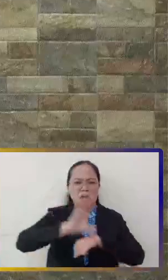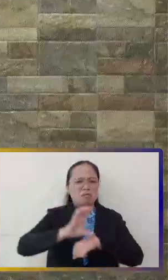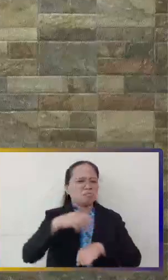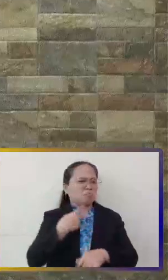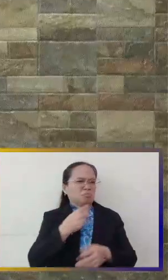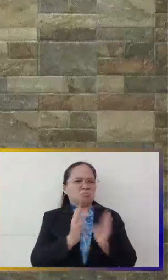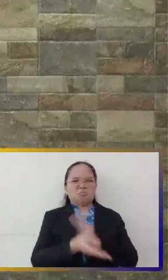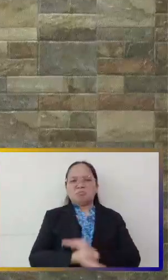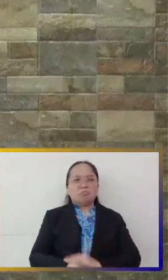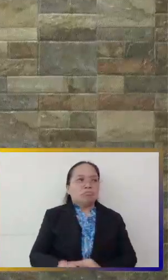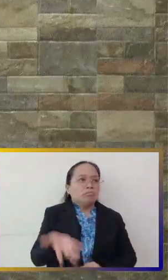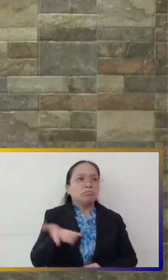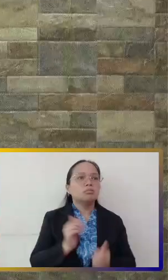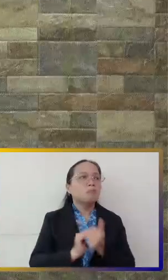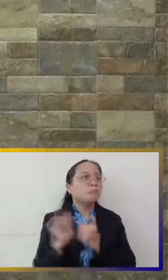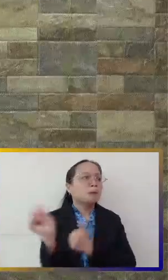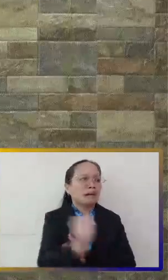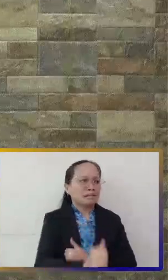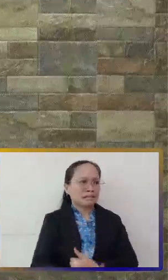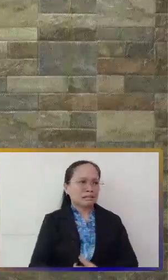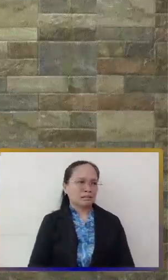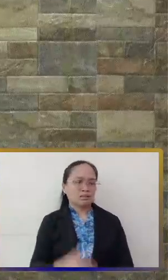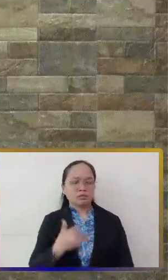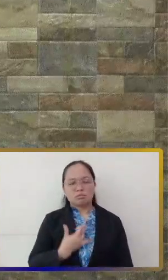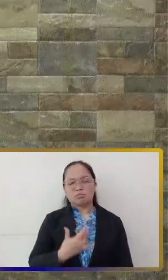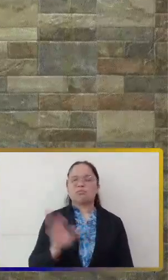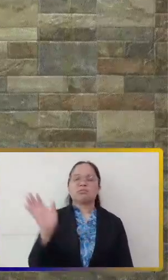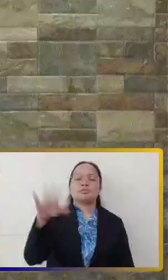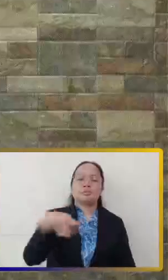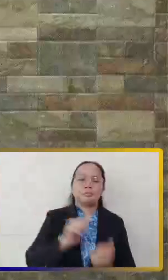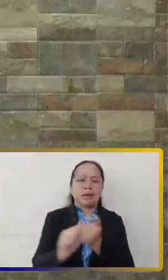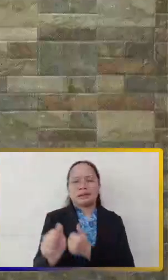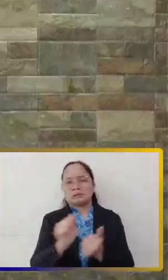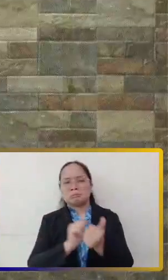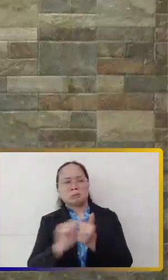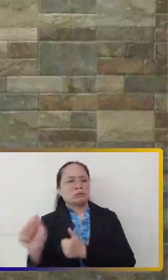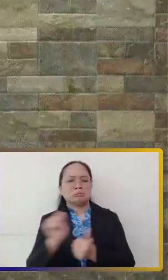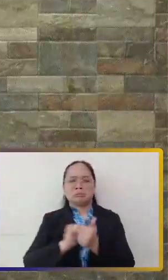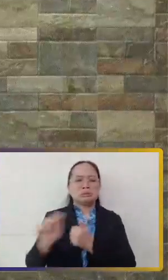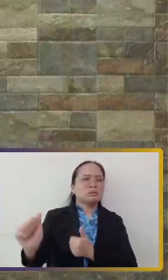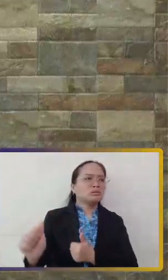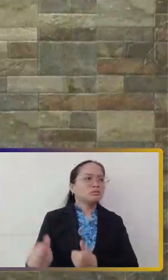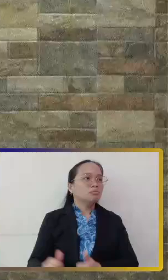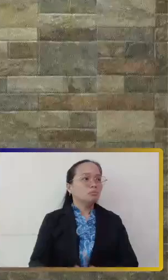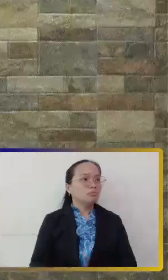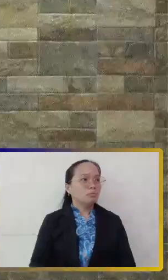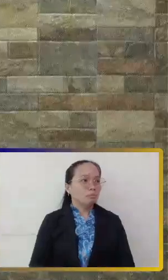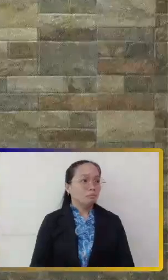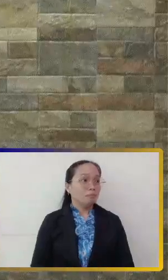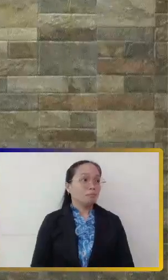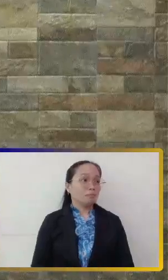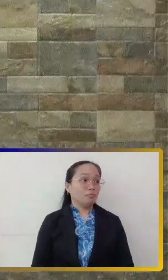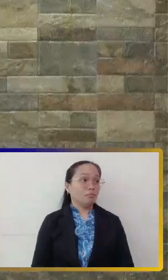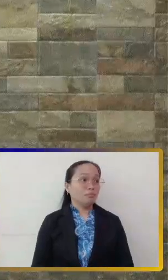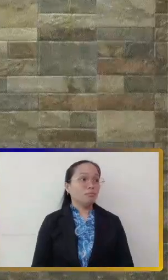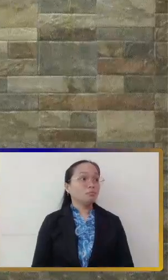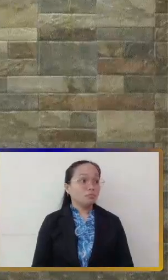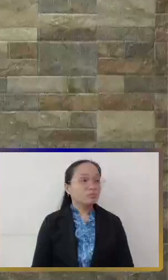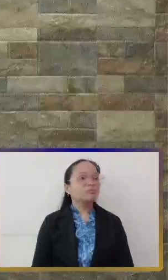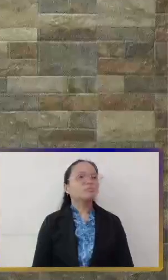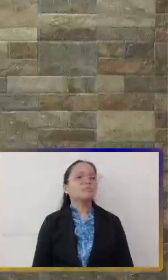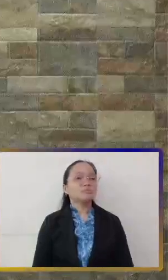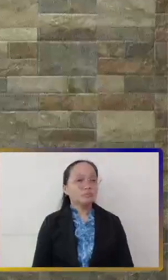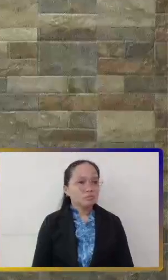po tayo diyan sa mga bagay na yan. Kapatid, ako'y nagpapasalamat sa Panginoon. Nandun po ako sa Australia. Nakita ko yung hungering